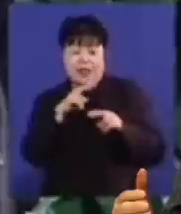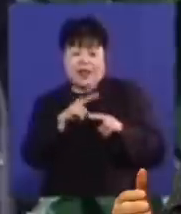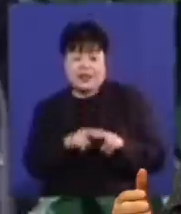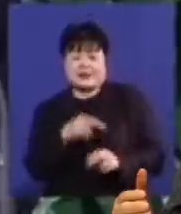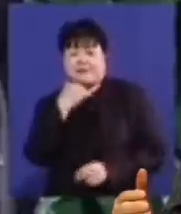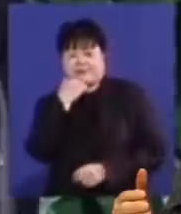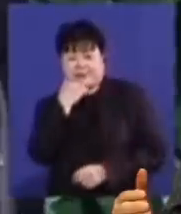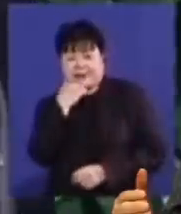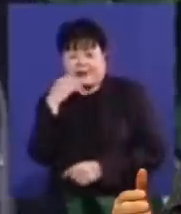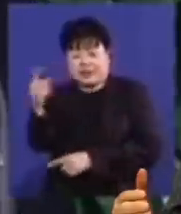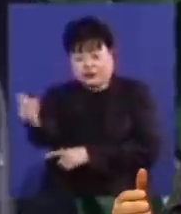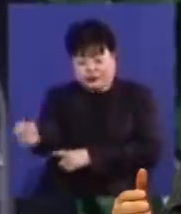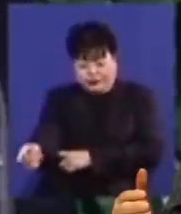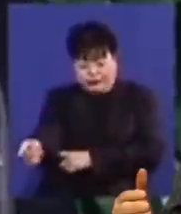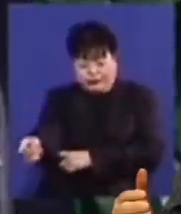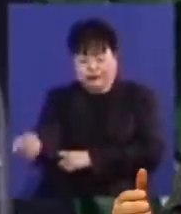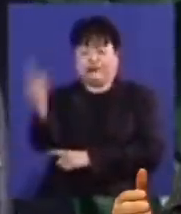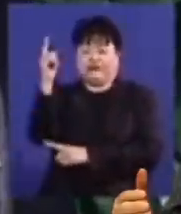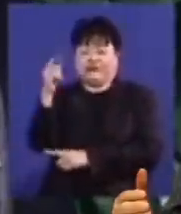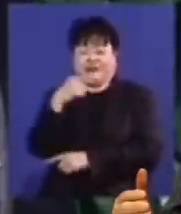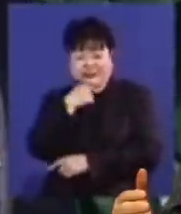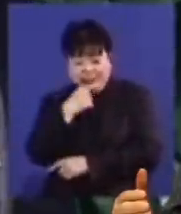것입니다. 예수님이